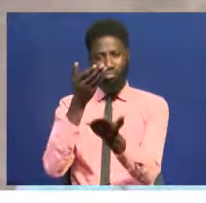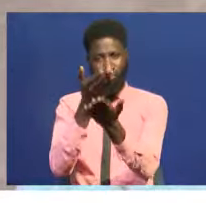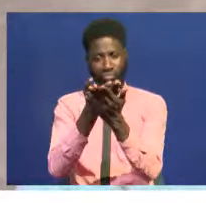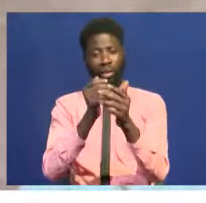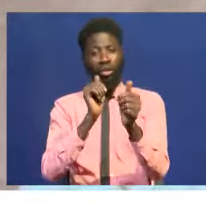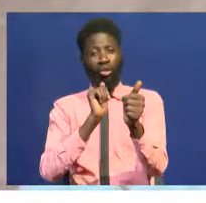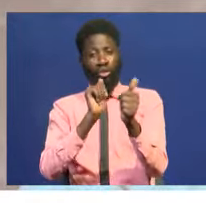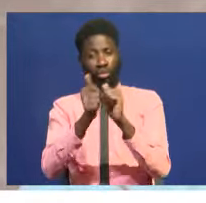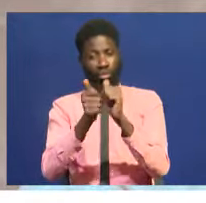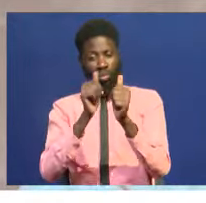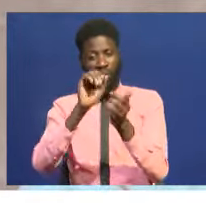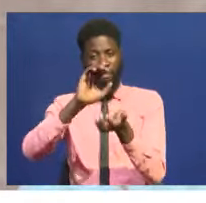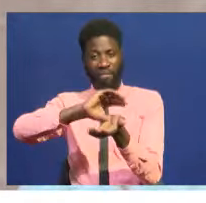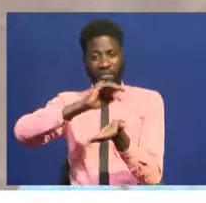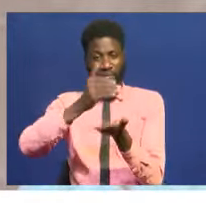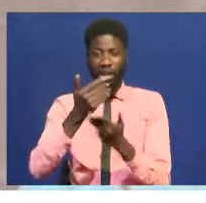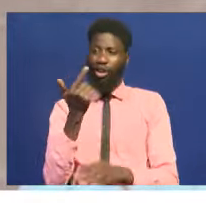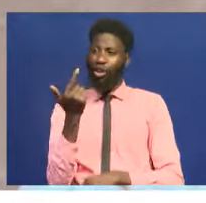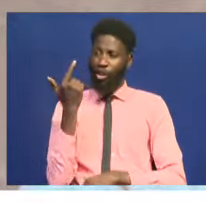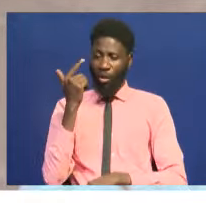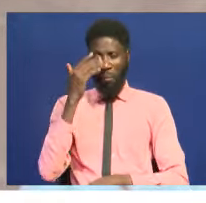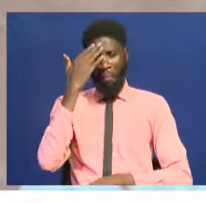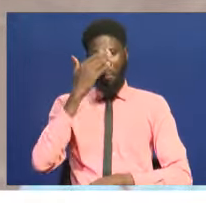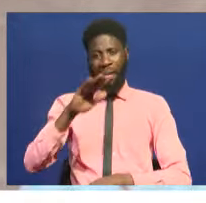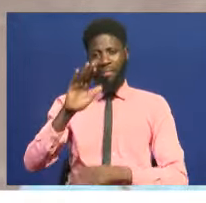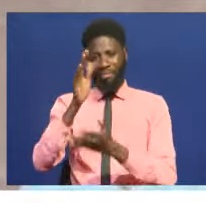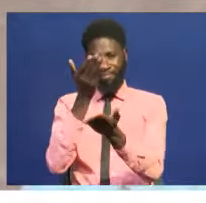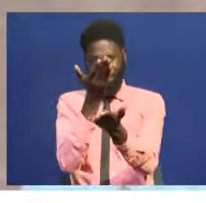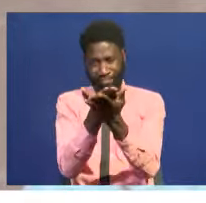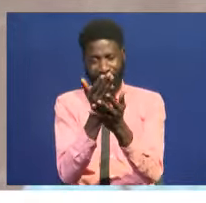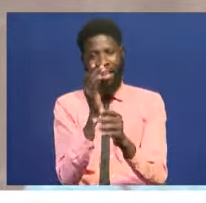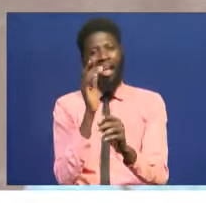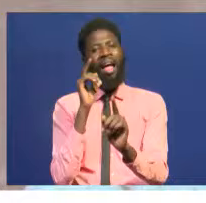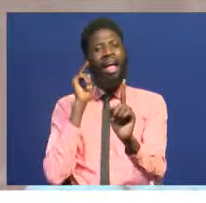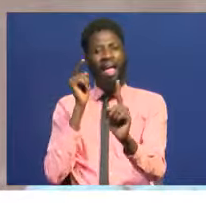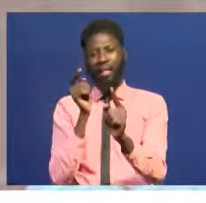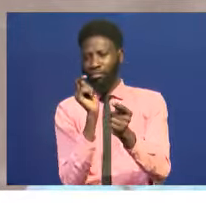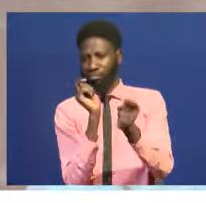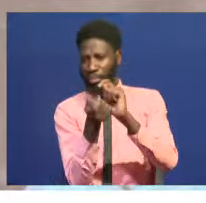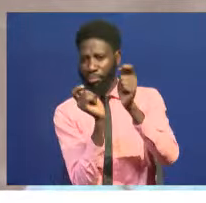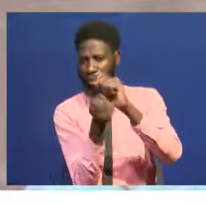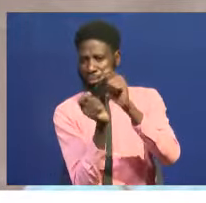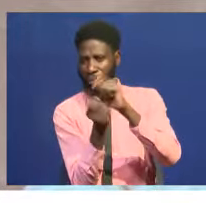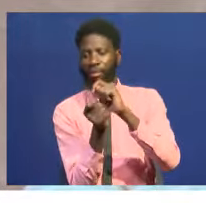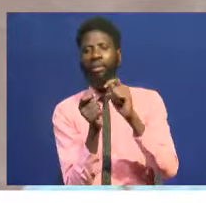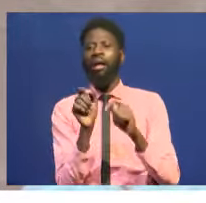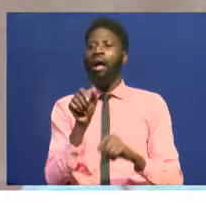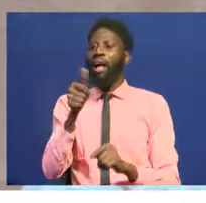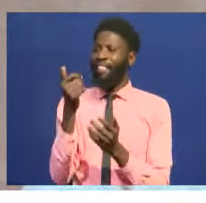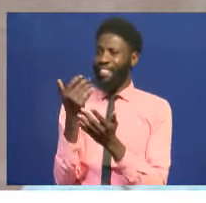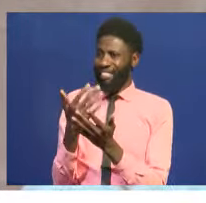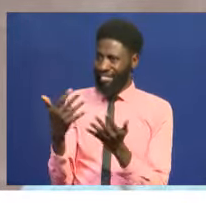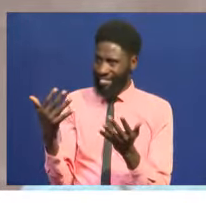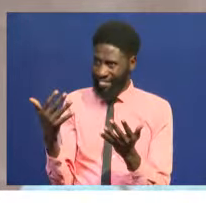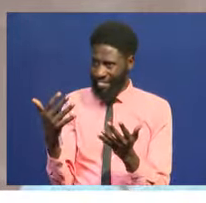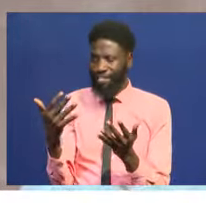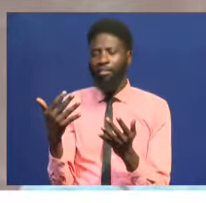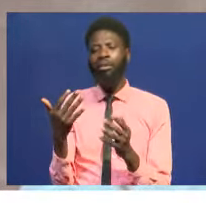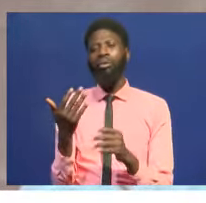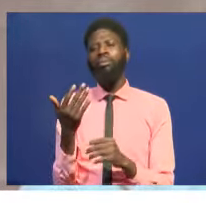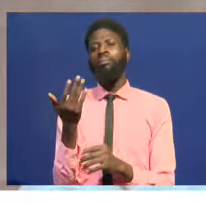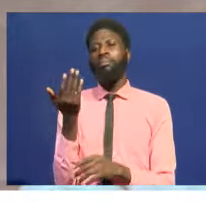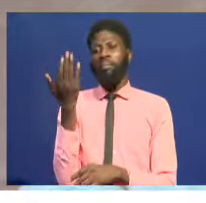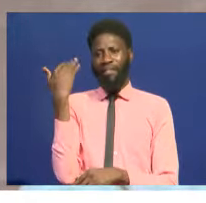to Parliament so that we can amend to eliminate all the other things that were